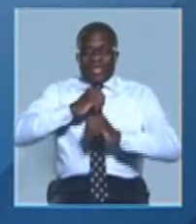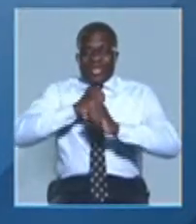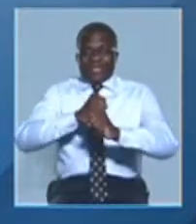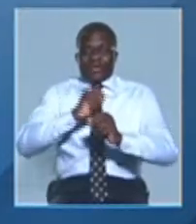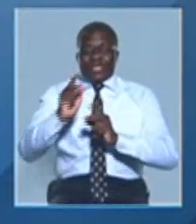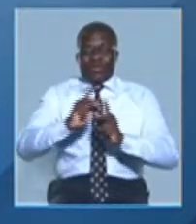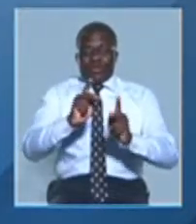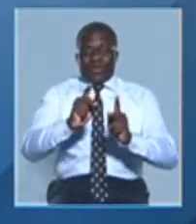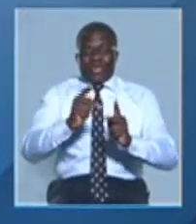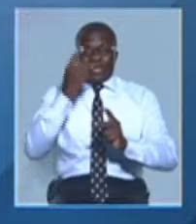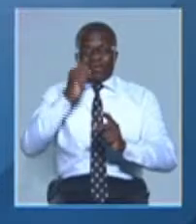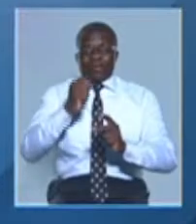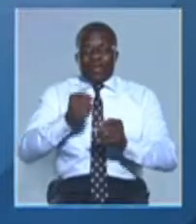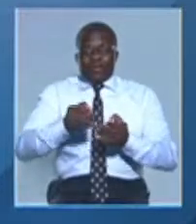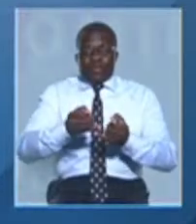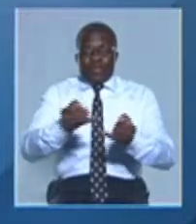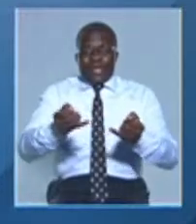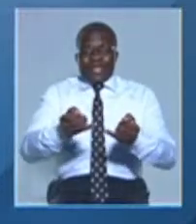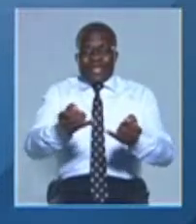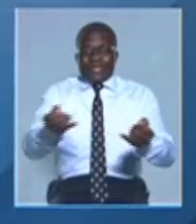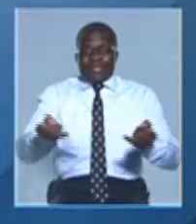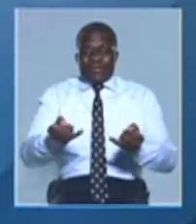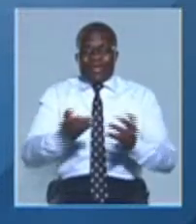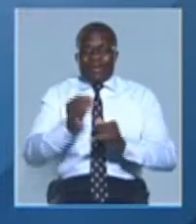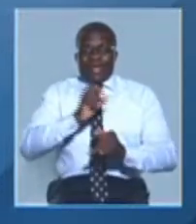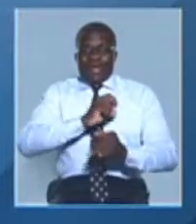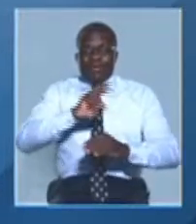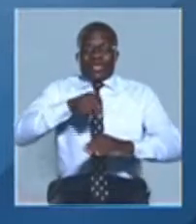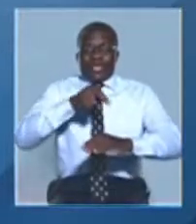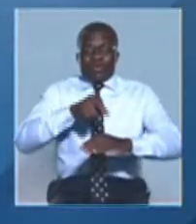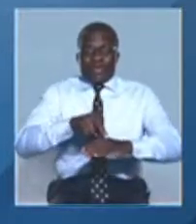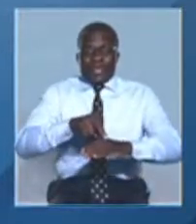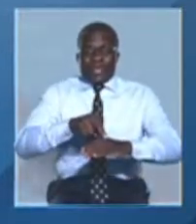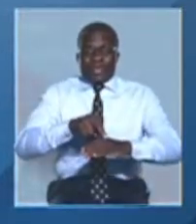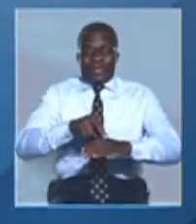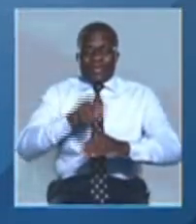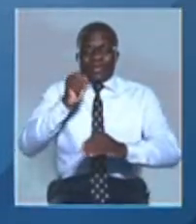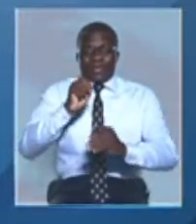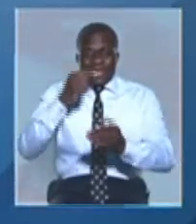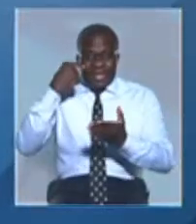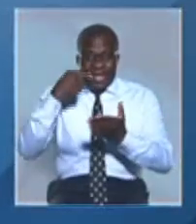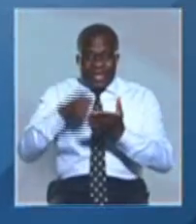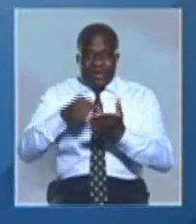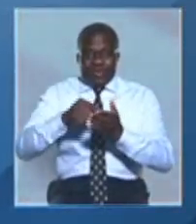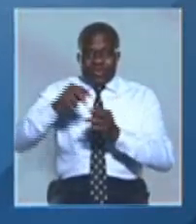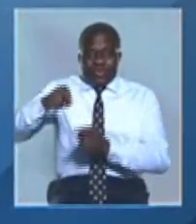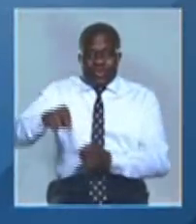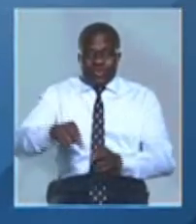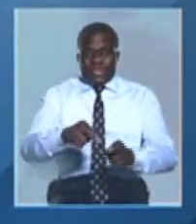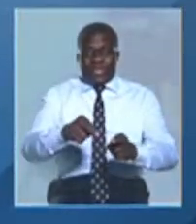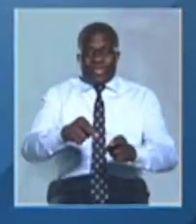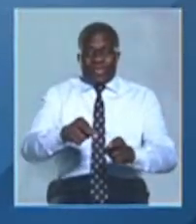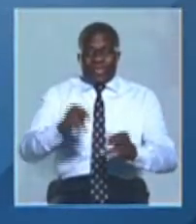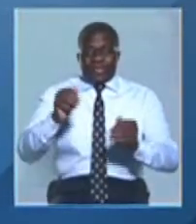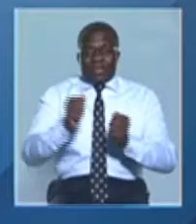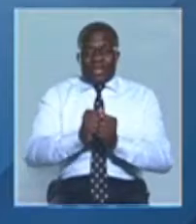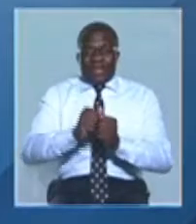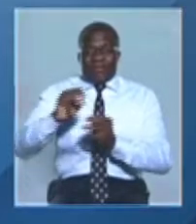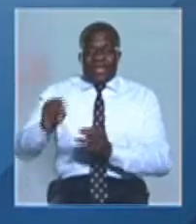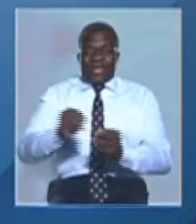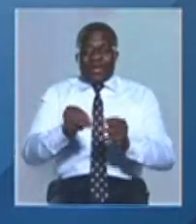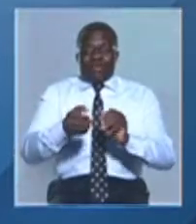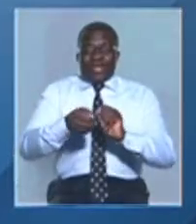Sécurité publique pour intensifier, par la police républicaine, les contrôles routiers avec les